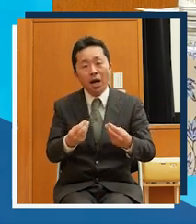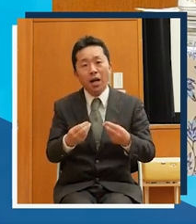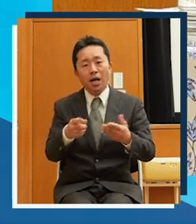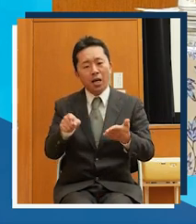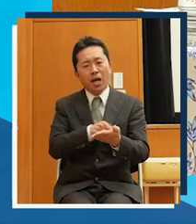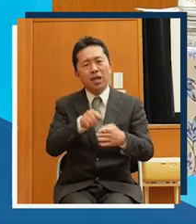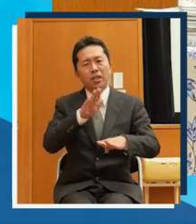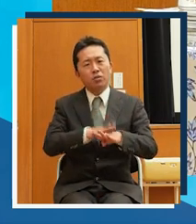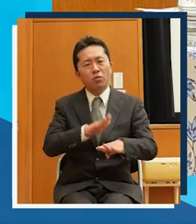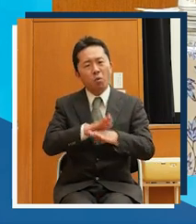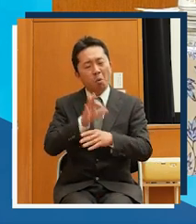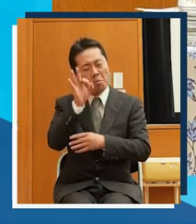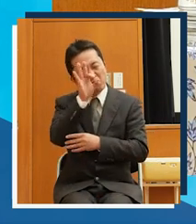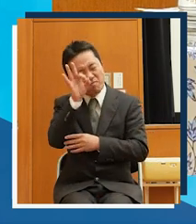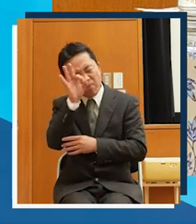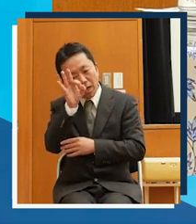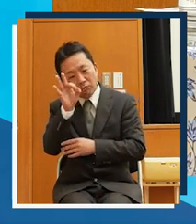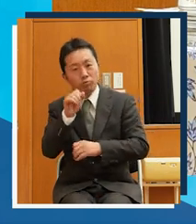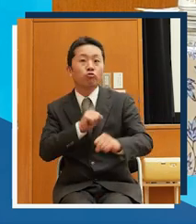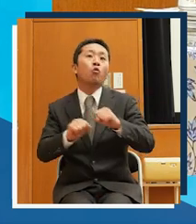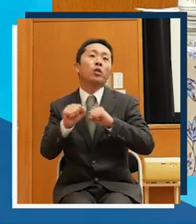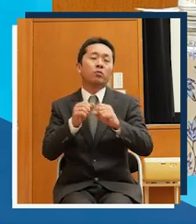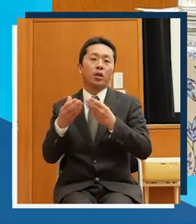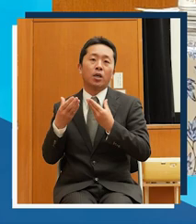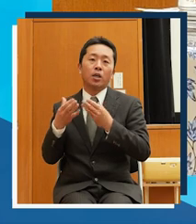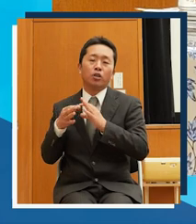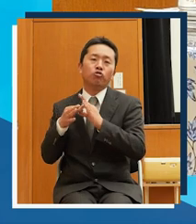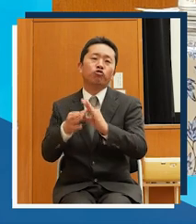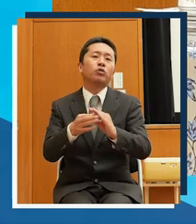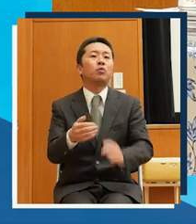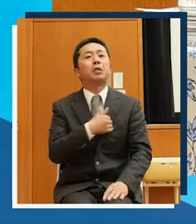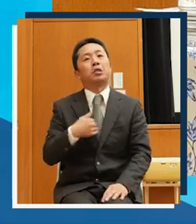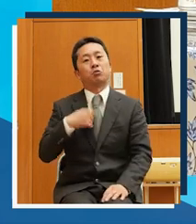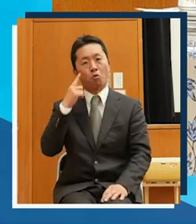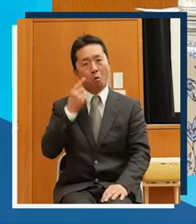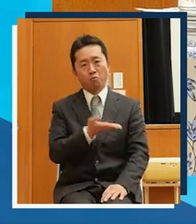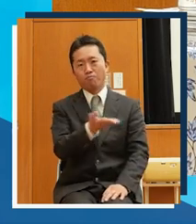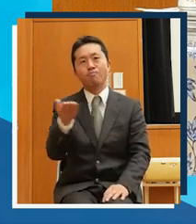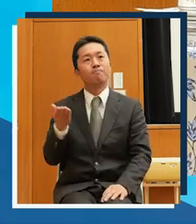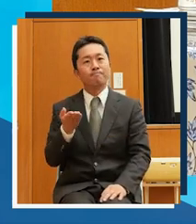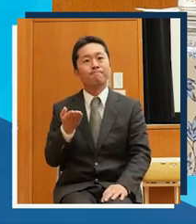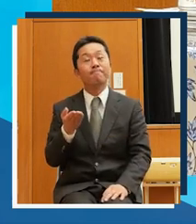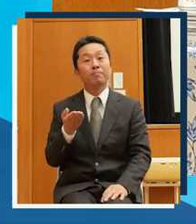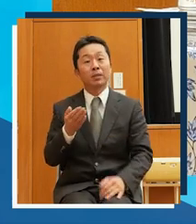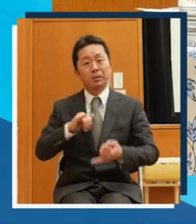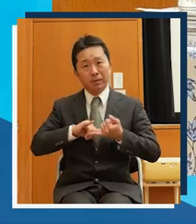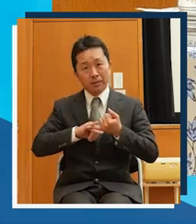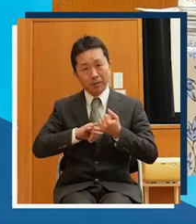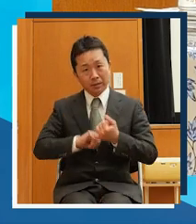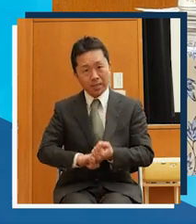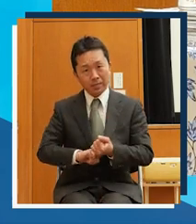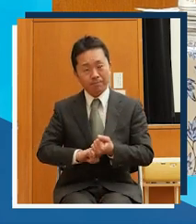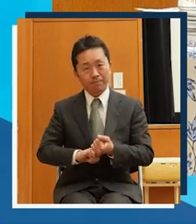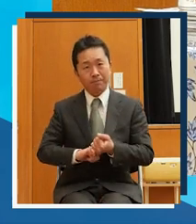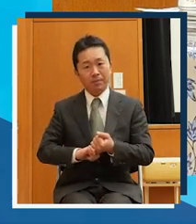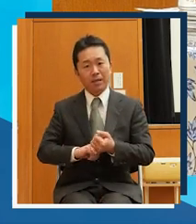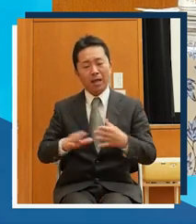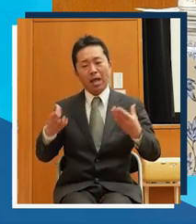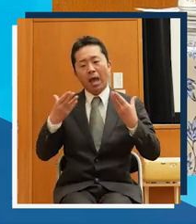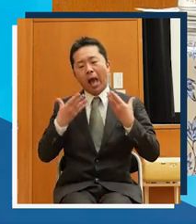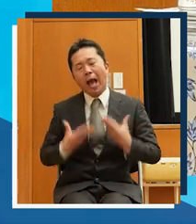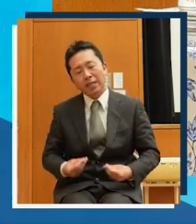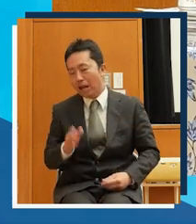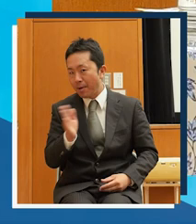解決方法を探そうという動きは続けることができるはずなんです是非そういうことを動かして諦め